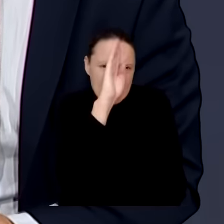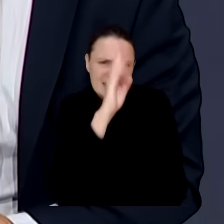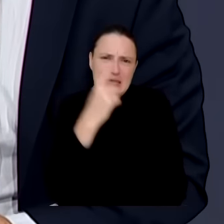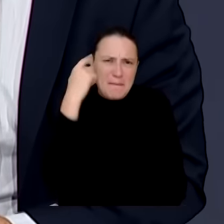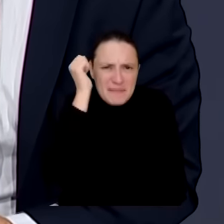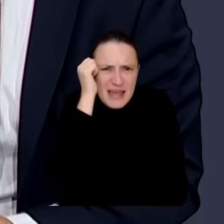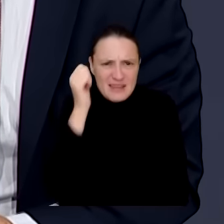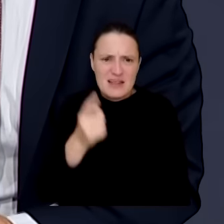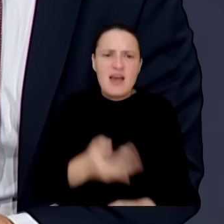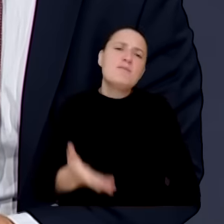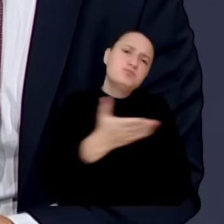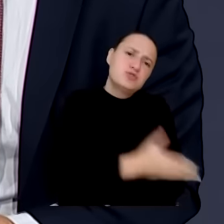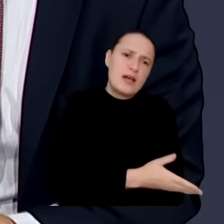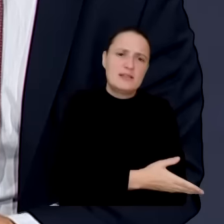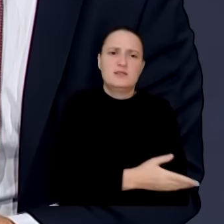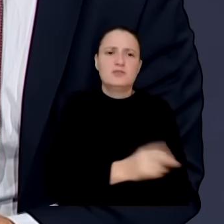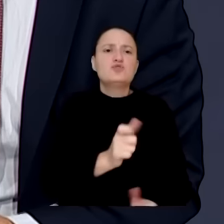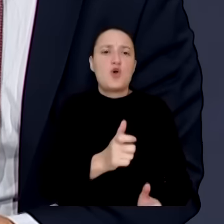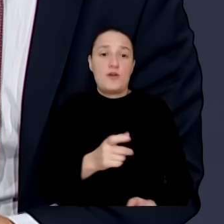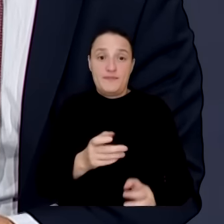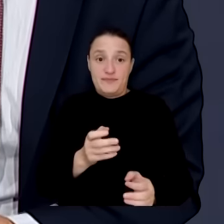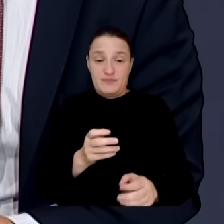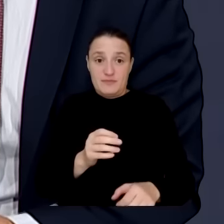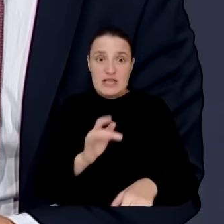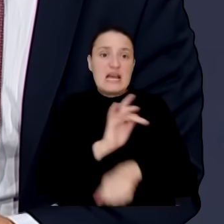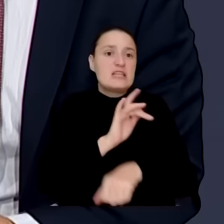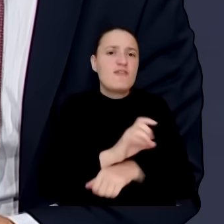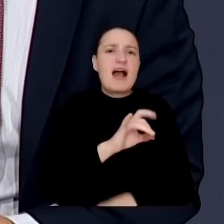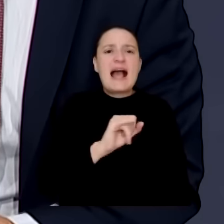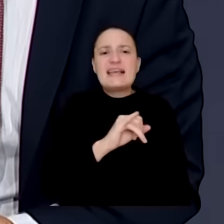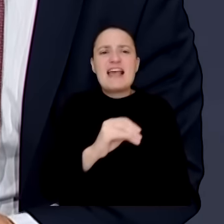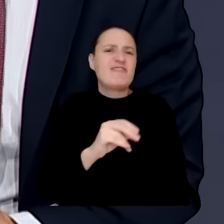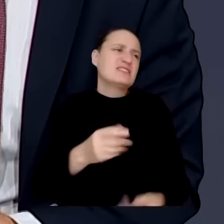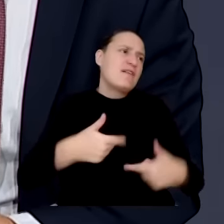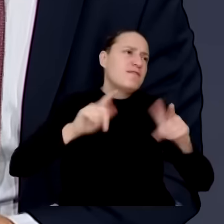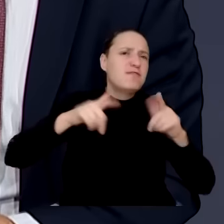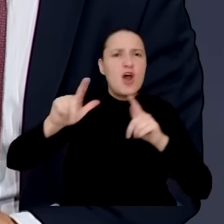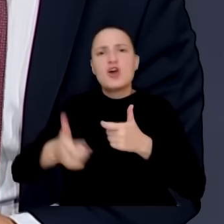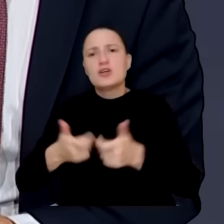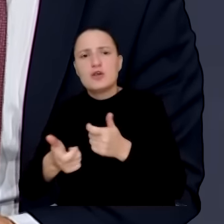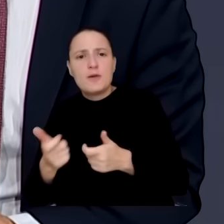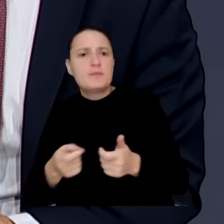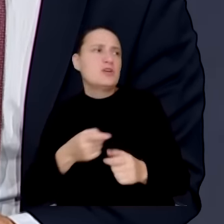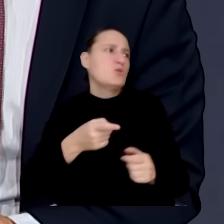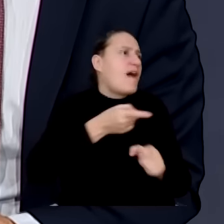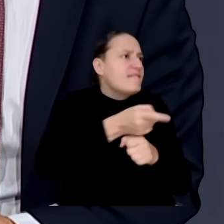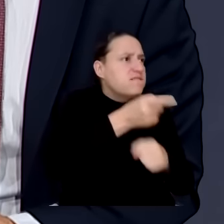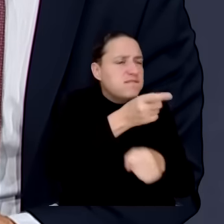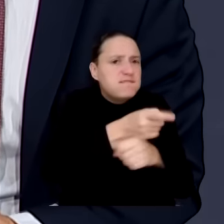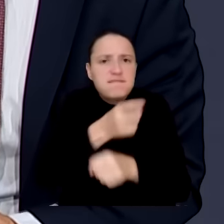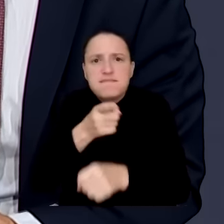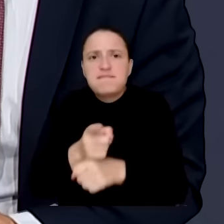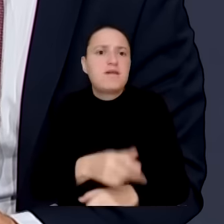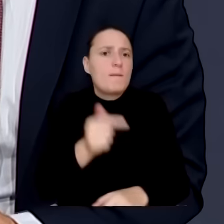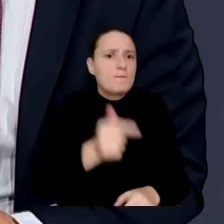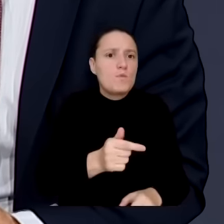dosłownie dokładnie te zarzuty które prezentowała pani Gajewska w różnych filmikach które mówiła dokładnie o tego typu o o tym że że trzeba